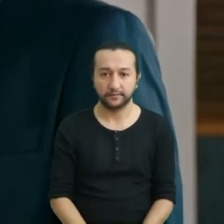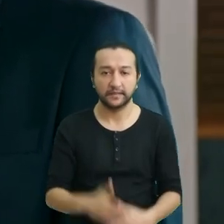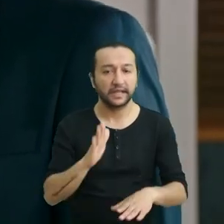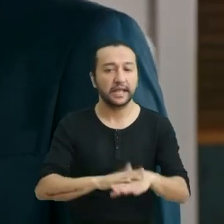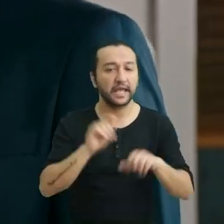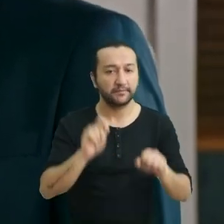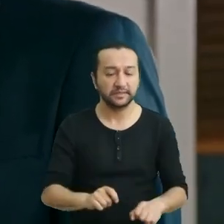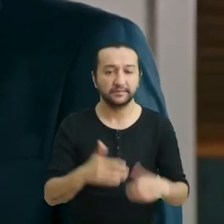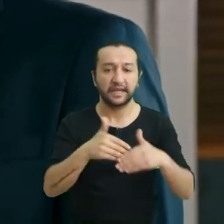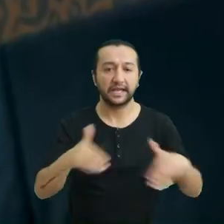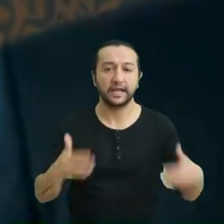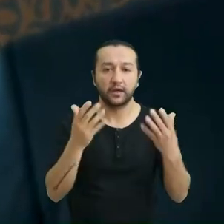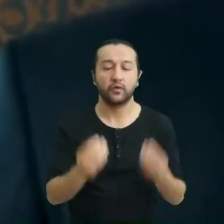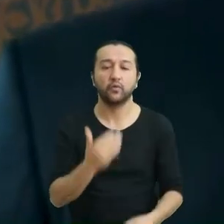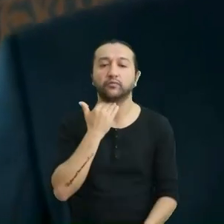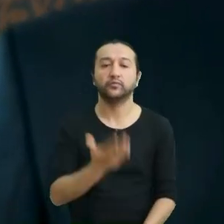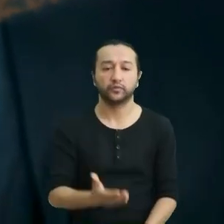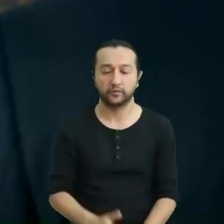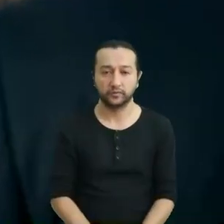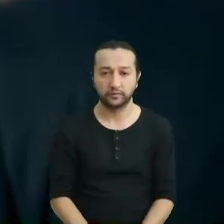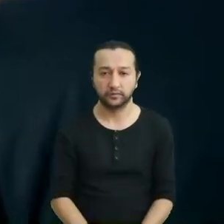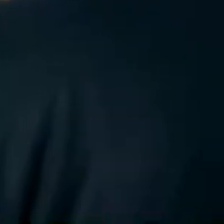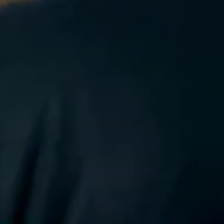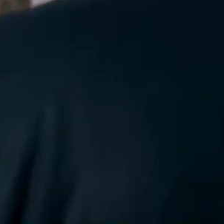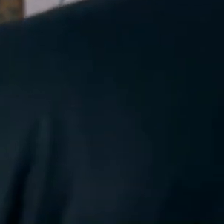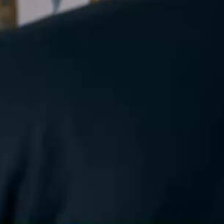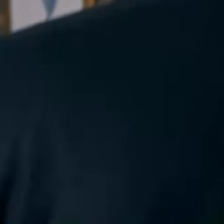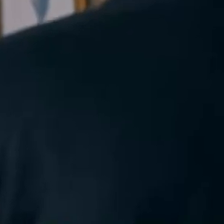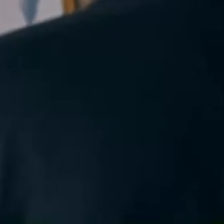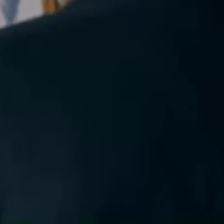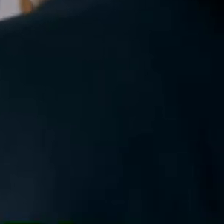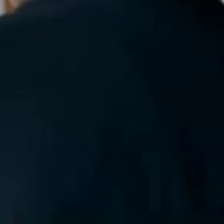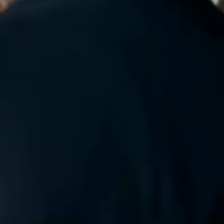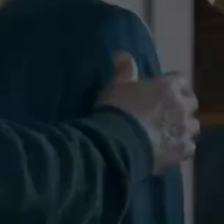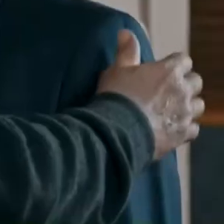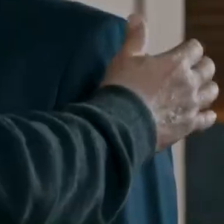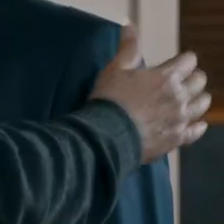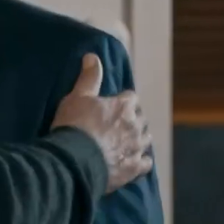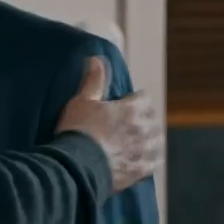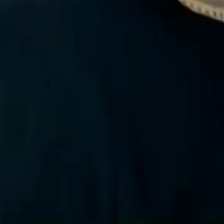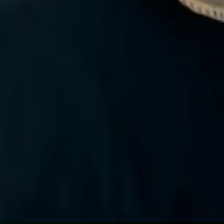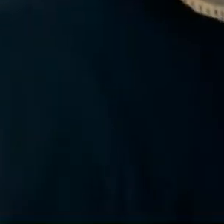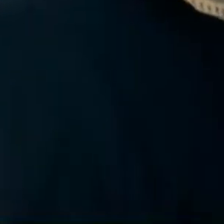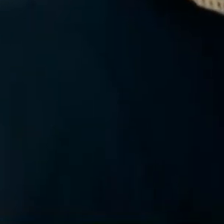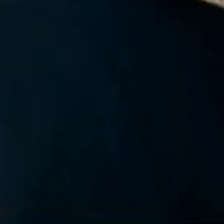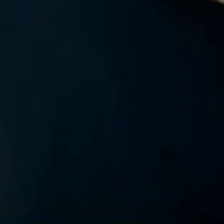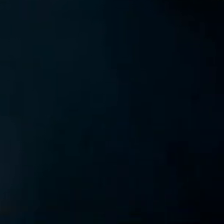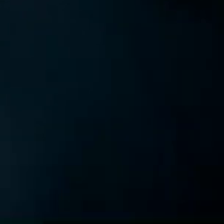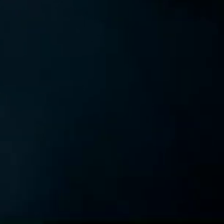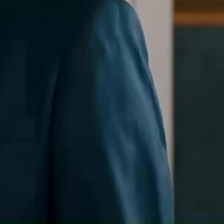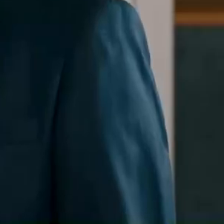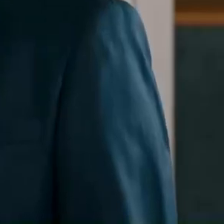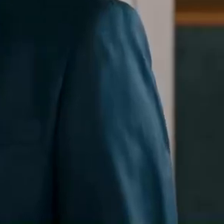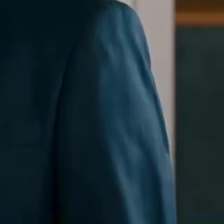Ne yaparsak yapalım engelleyemeyeceğiz. Agah gülümseyerek iyice yaklaşıp Murat'ın omzunu dostça sıvazladı. Murat düşünceli.